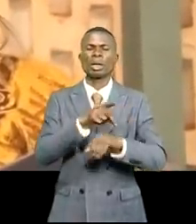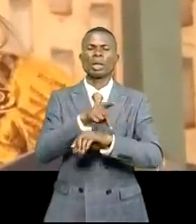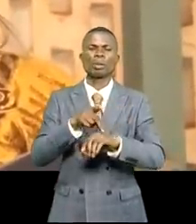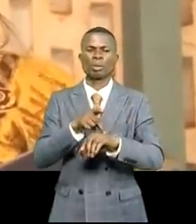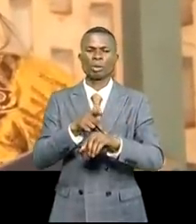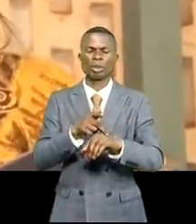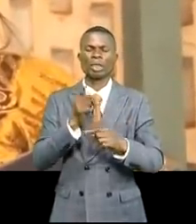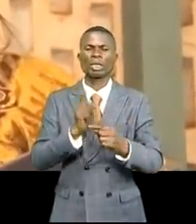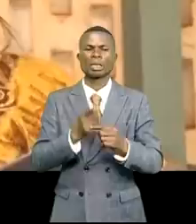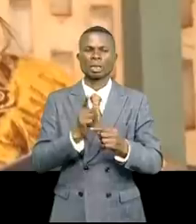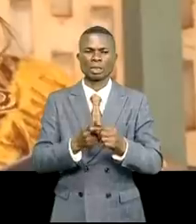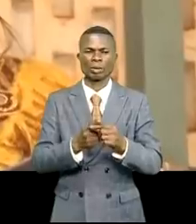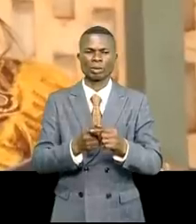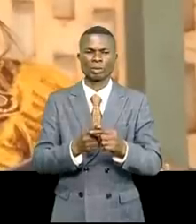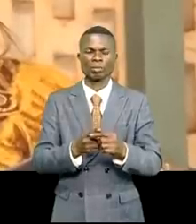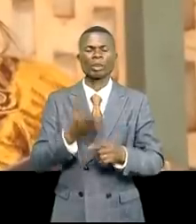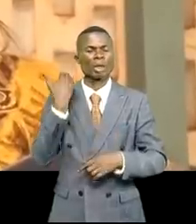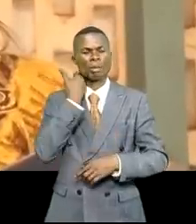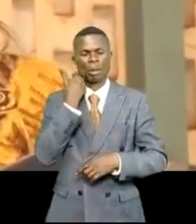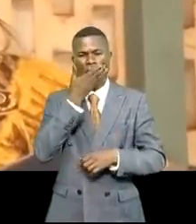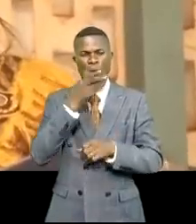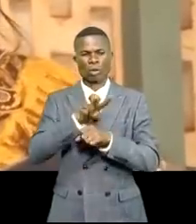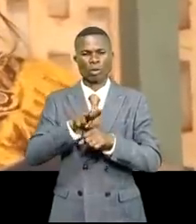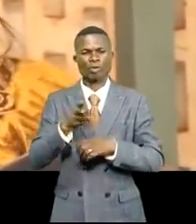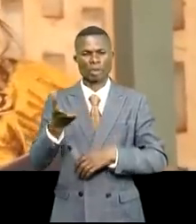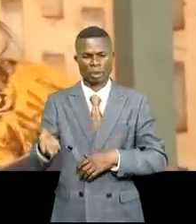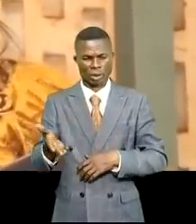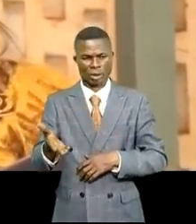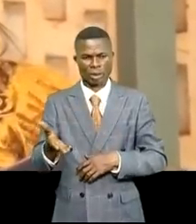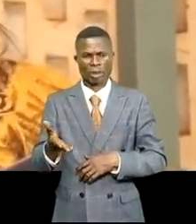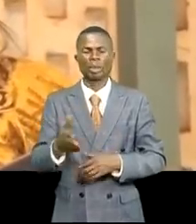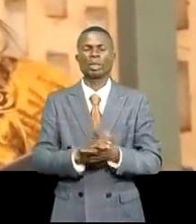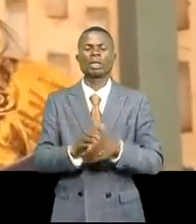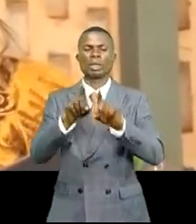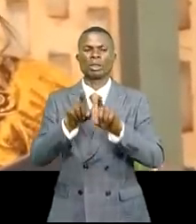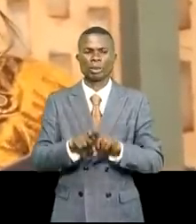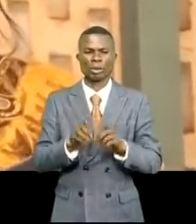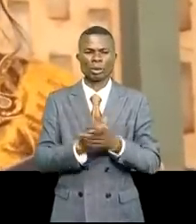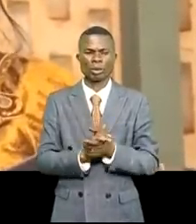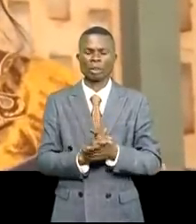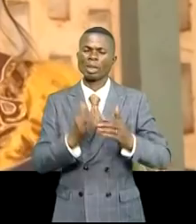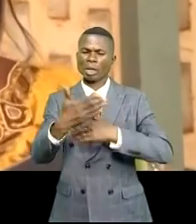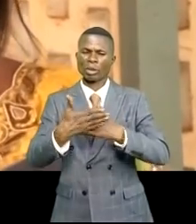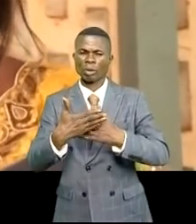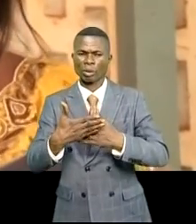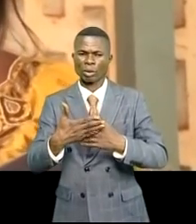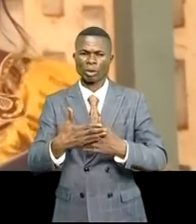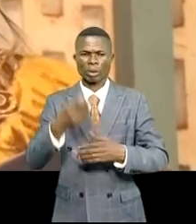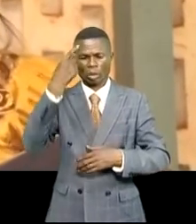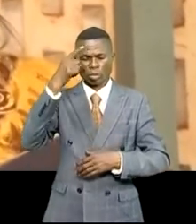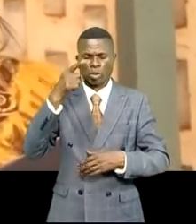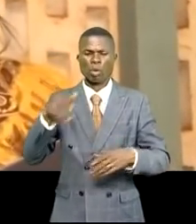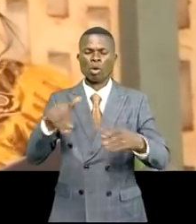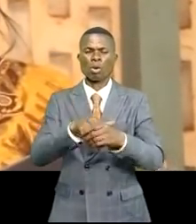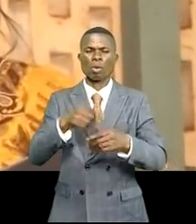très difficile de la pandémie de COVID-19. D'autoriser les rapatriements de corps de mon défunt